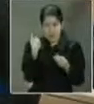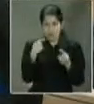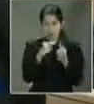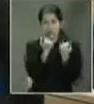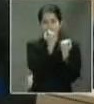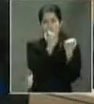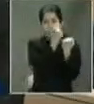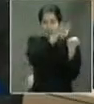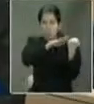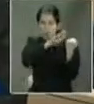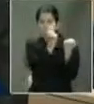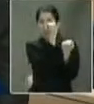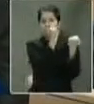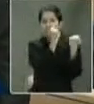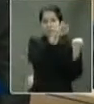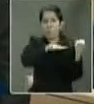มาณ50ฮะ